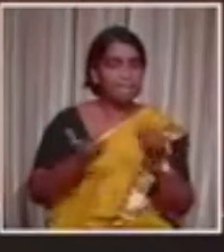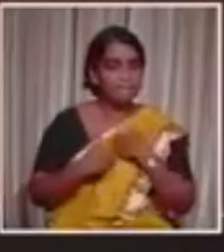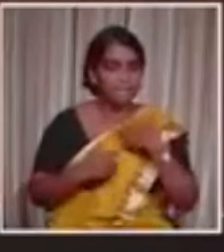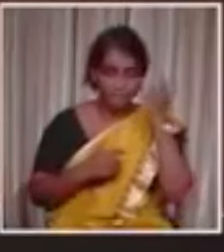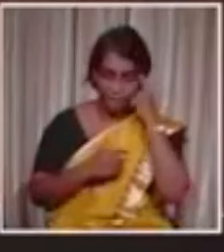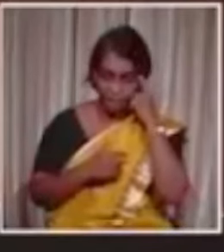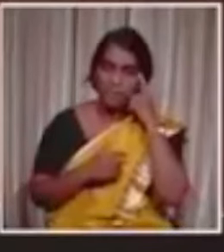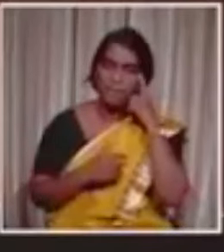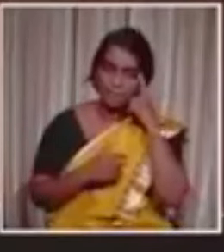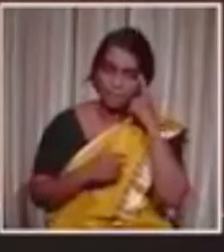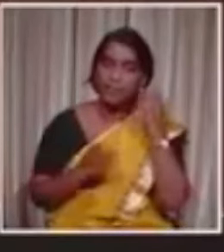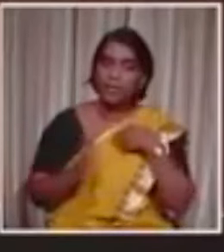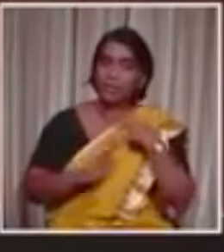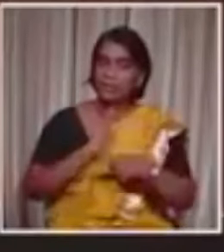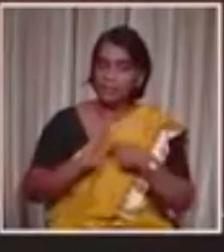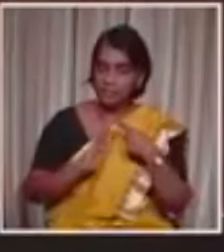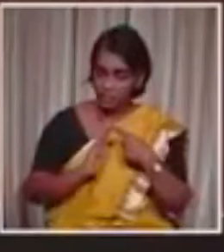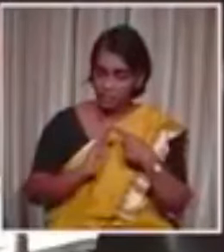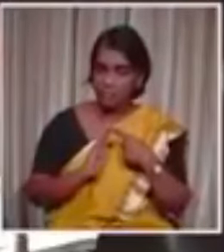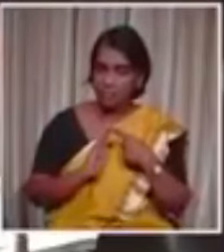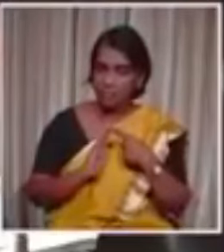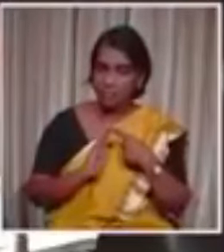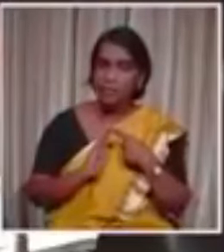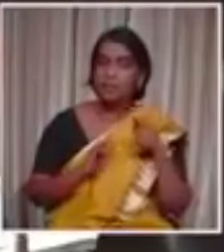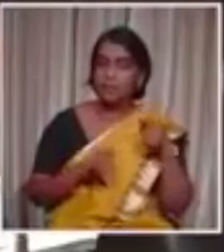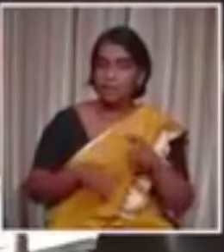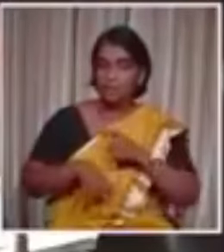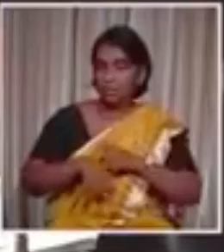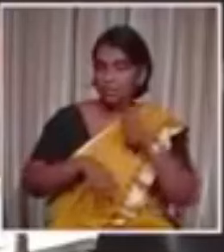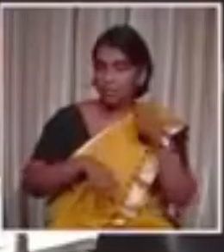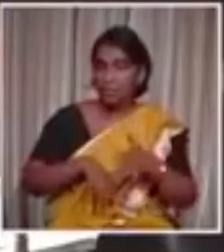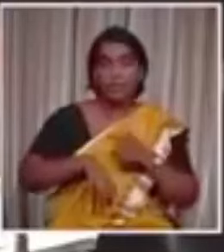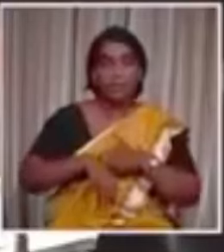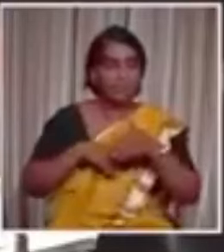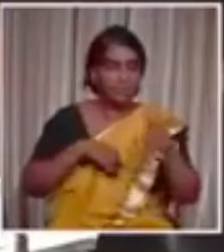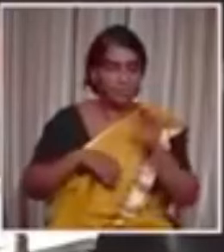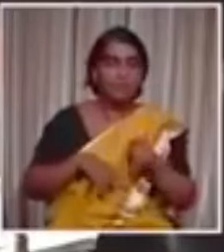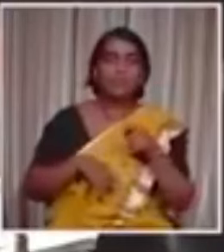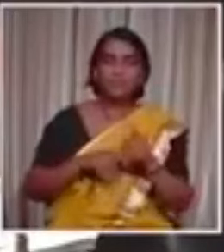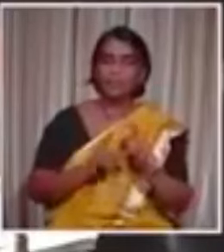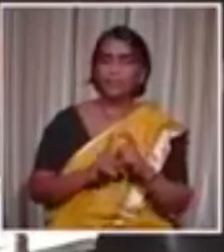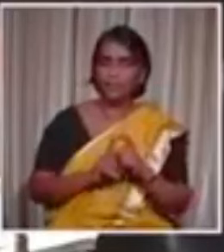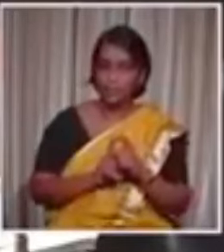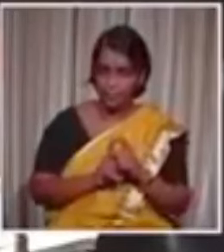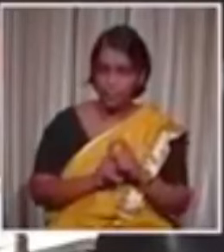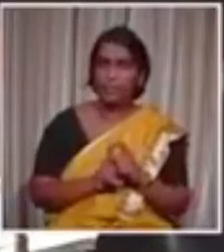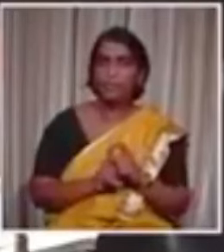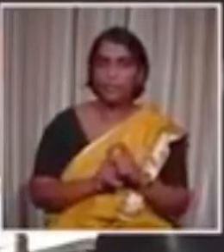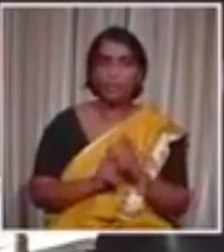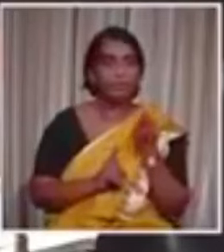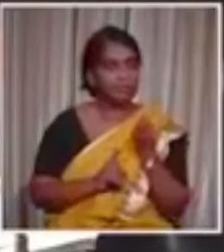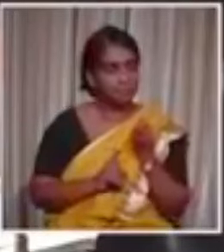දන්නවා අපේ රට මේ නිශ්චිත මොහොතේ තිබෙන්නේ ඉතාමත් දරුණු